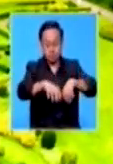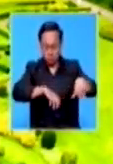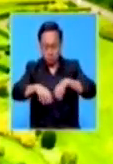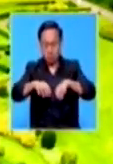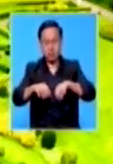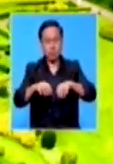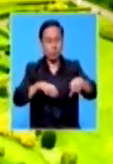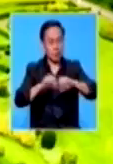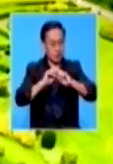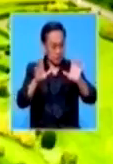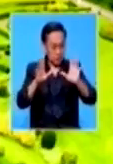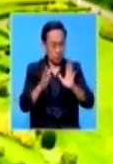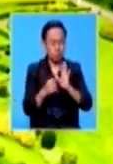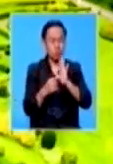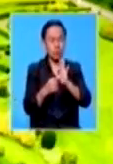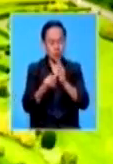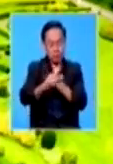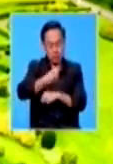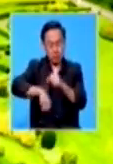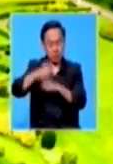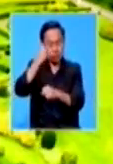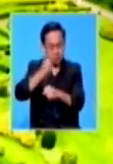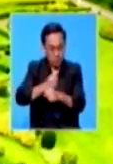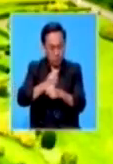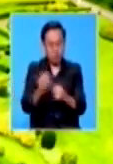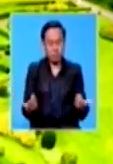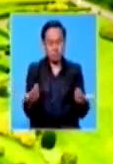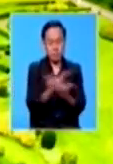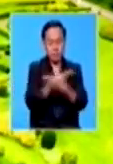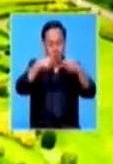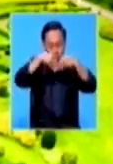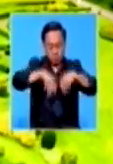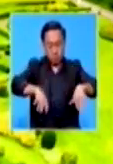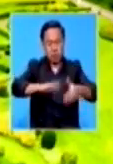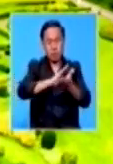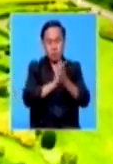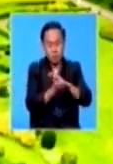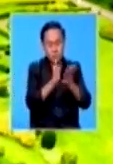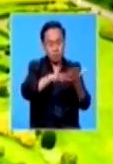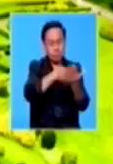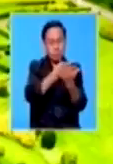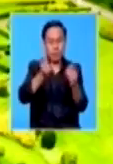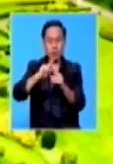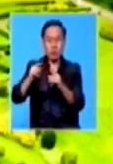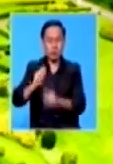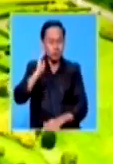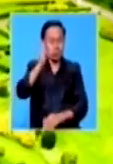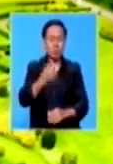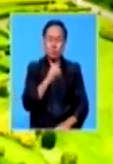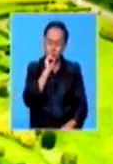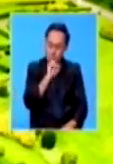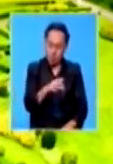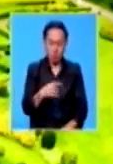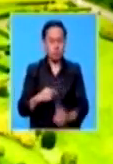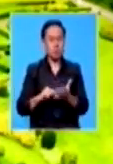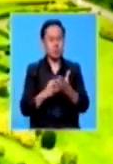ให้ชัดเจนนะครับไม่ว่าจะการแบ่งงานการเพิ่มประสิทธิภาพการทำโครงสร้างการไปรูประยะยาวอะไรแล้วแต่นะวันนี้ผมบอกแล้วทุกเรื่องต้องมี